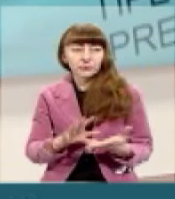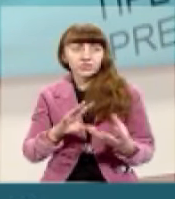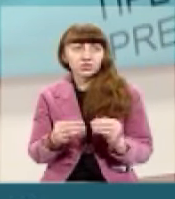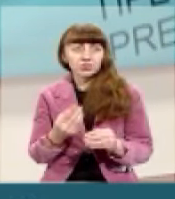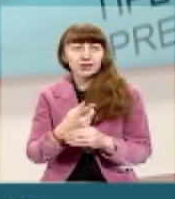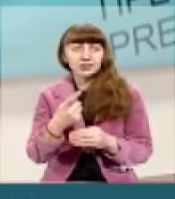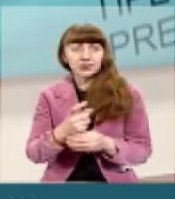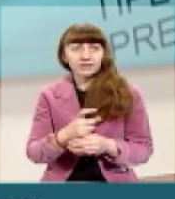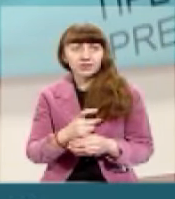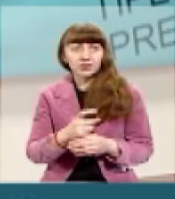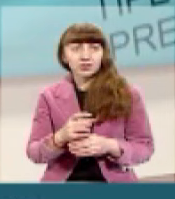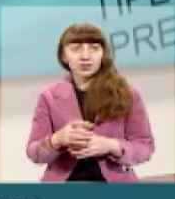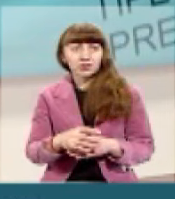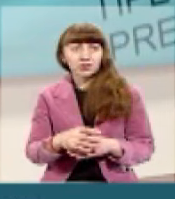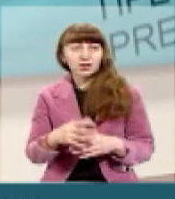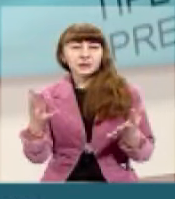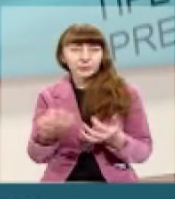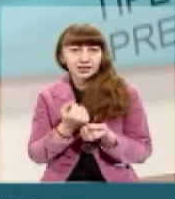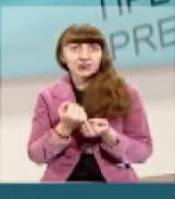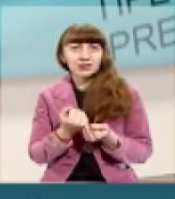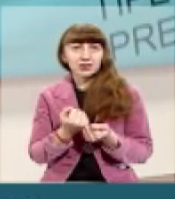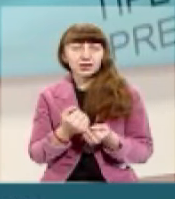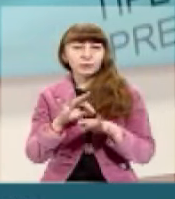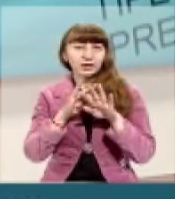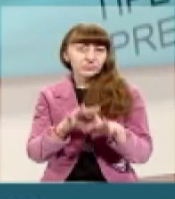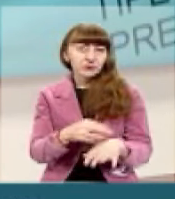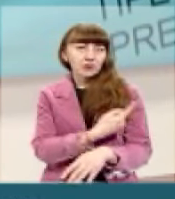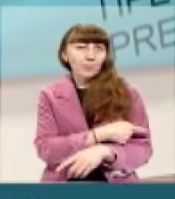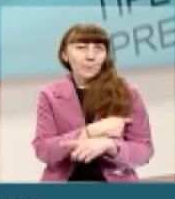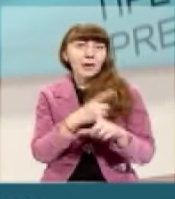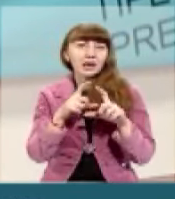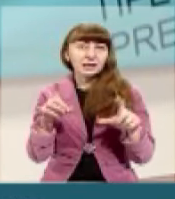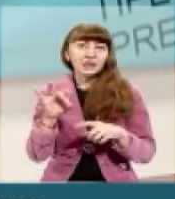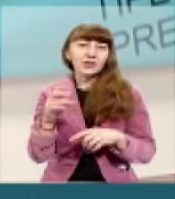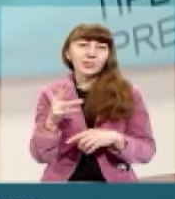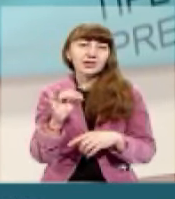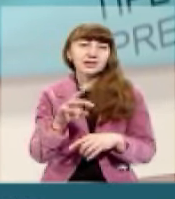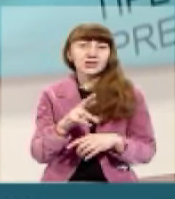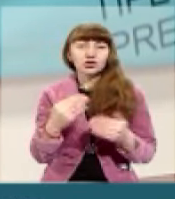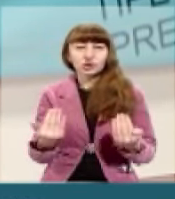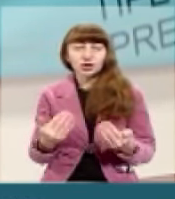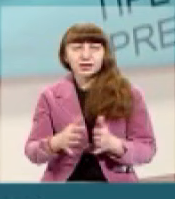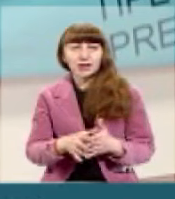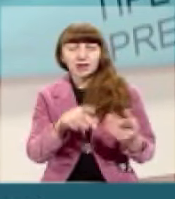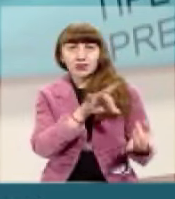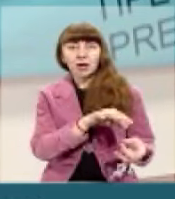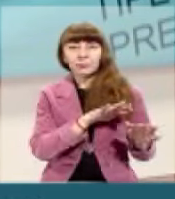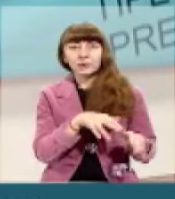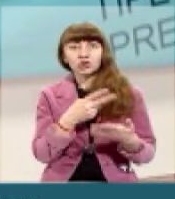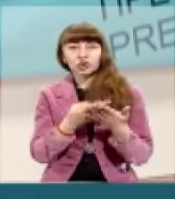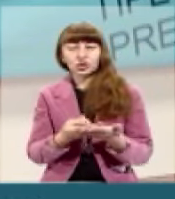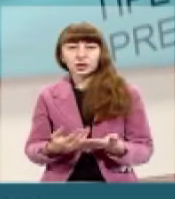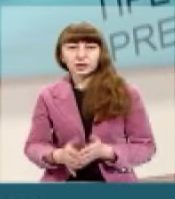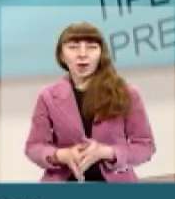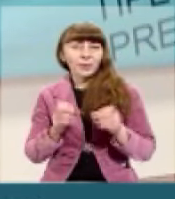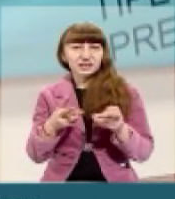результате чего удалось ее спасти, довести до реанимации. Сейчас она находится там. Ее